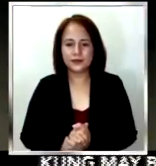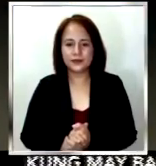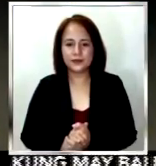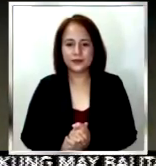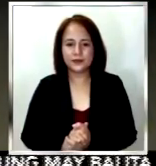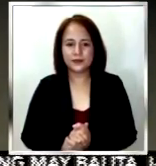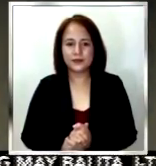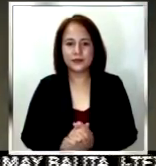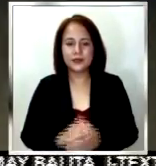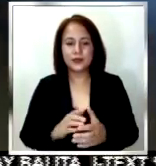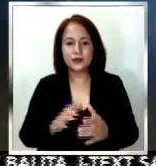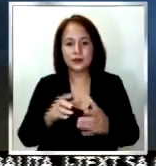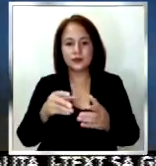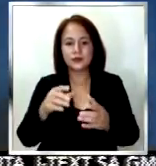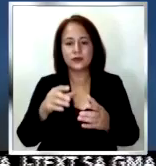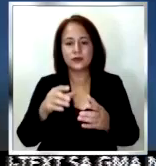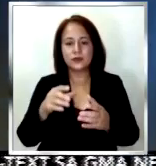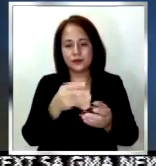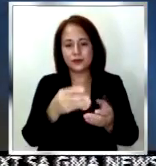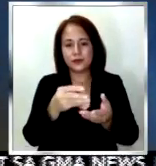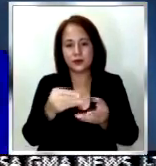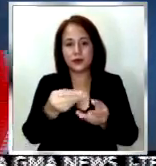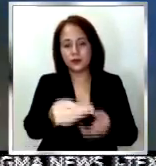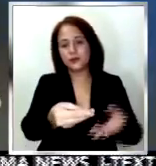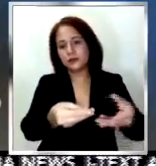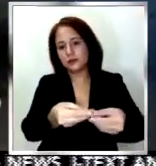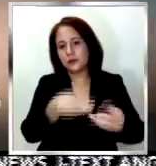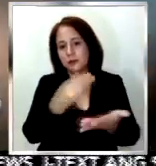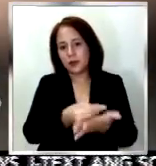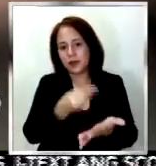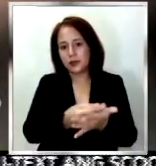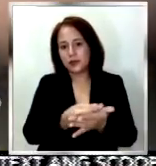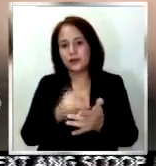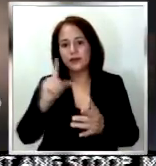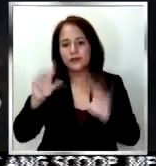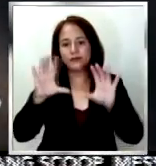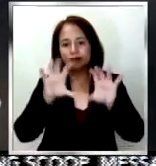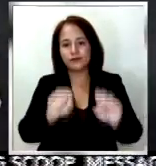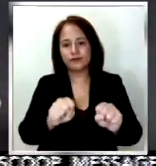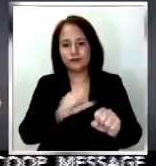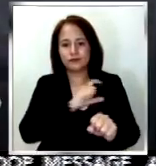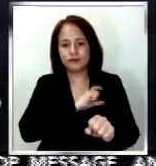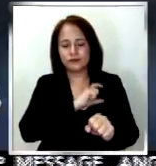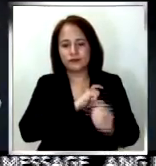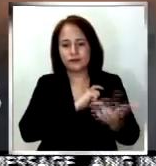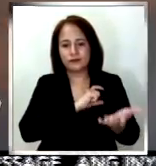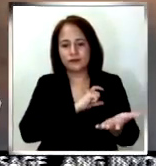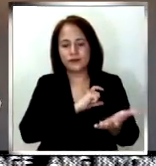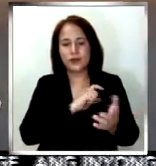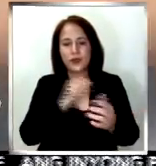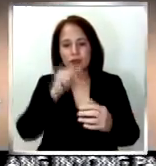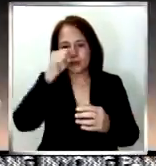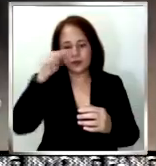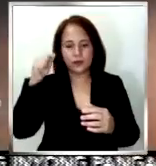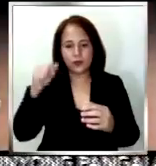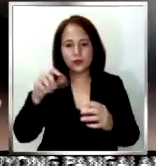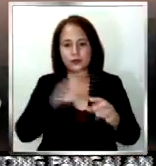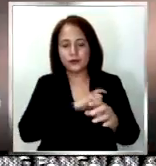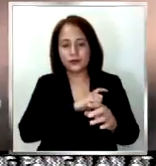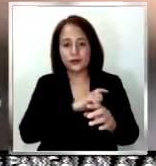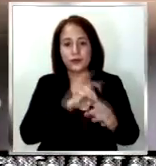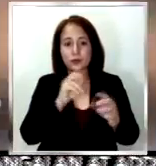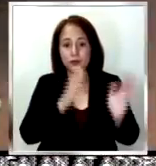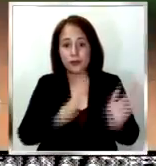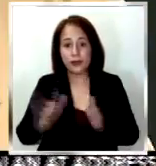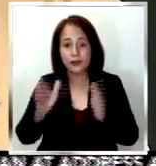Pagkaabot ng pera sa suspect, agad siyang inaresto ng mga operatiba ng Antipolo Police. Isinagawa ang entrapment operation kasunod ng reklamo ni